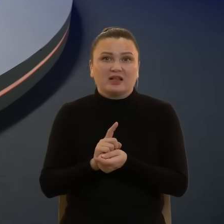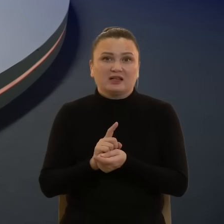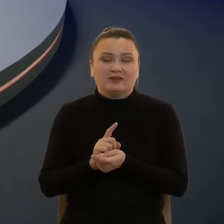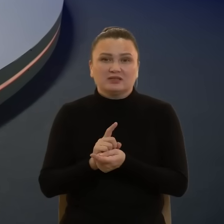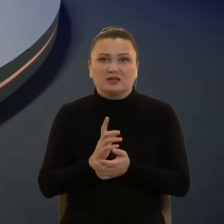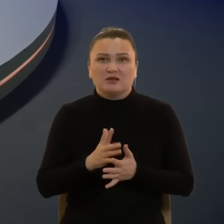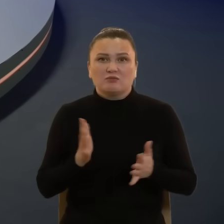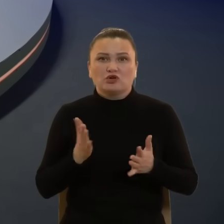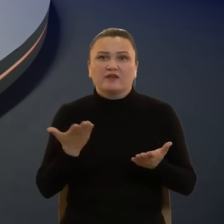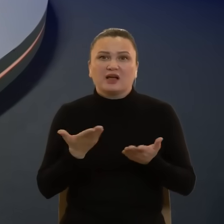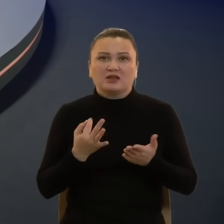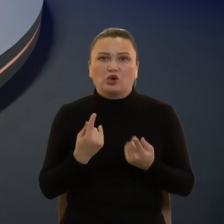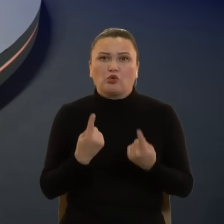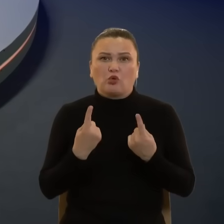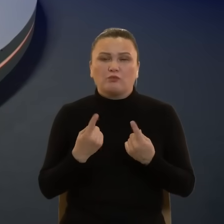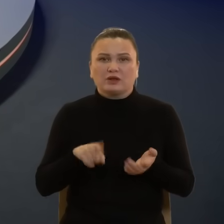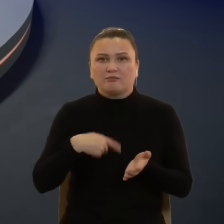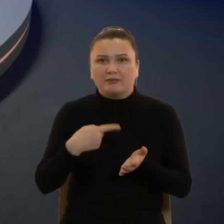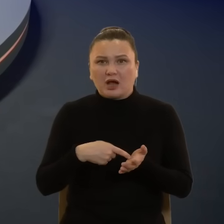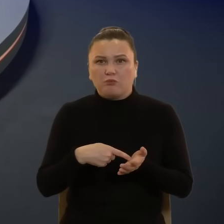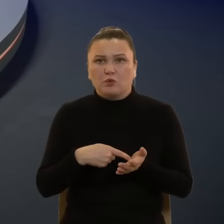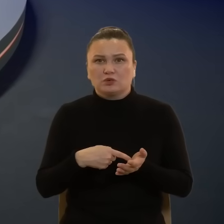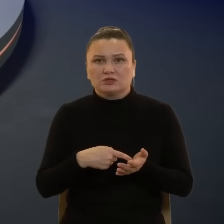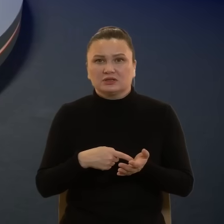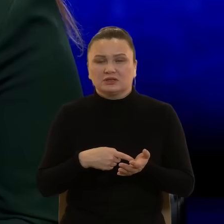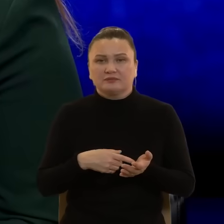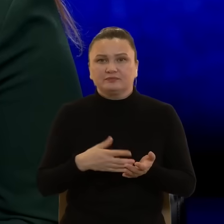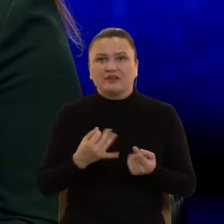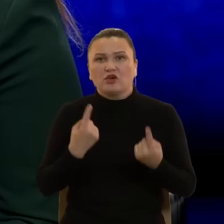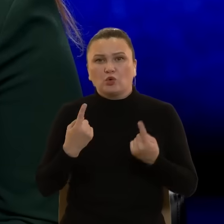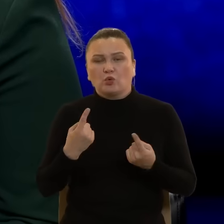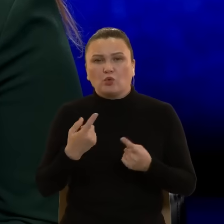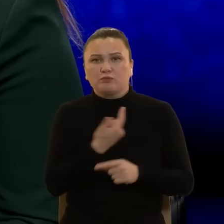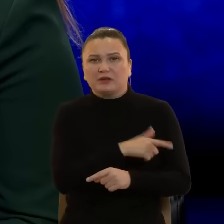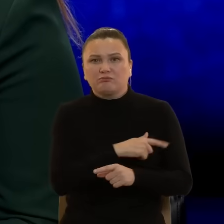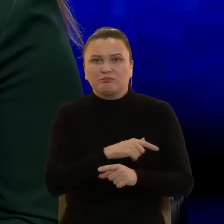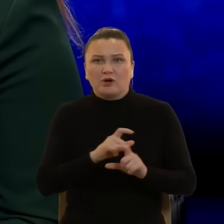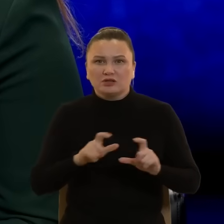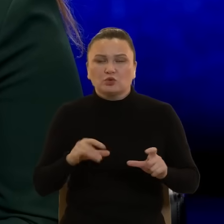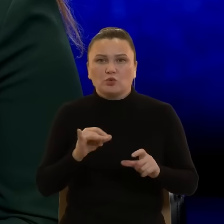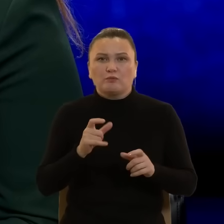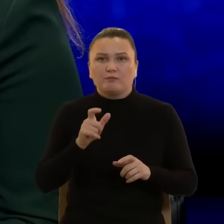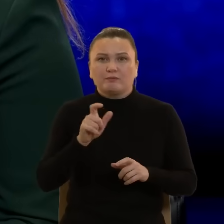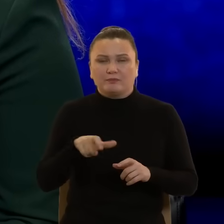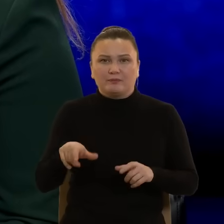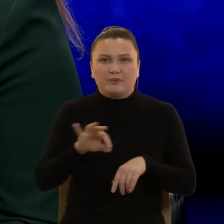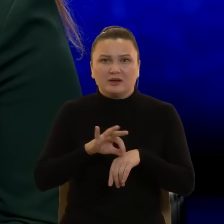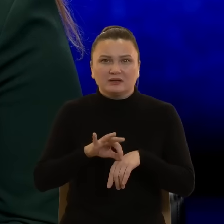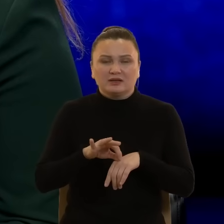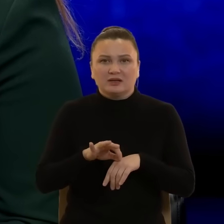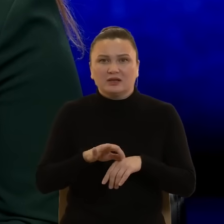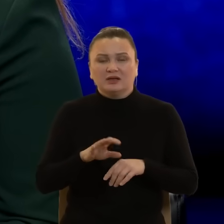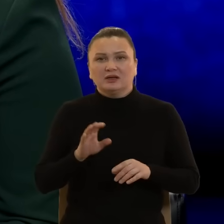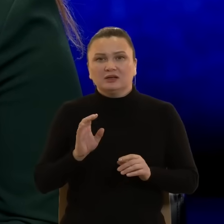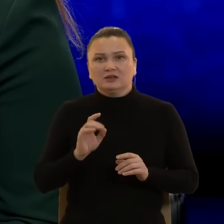преимущественно в каких-то крупных мегаполисах, в крупных стационарах, у пациентов в выделениях реанимации,